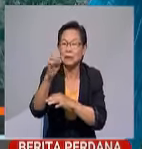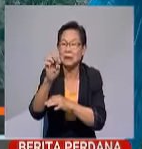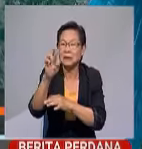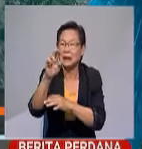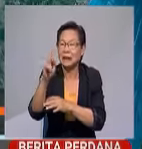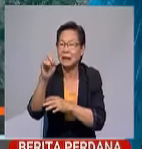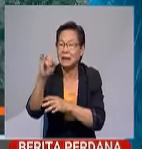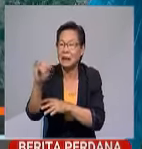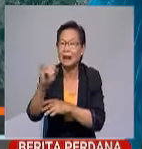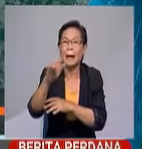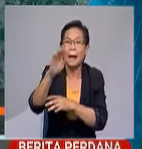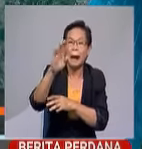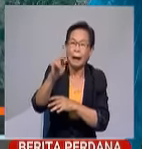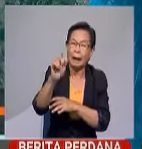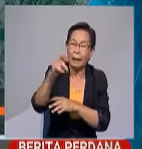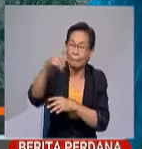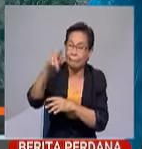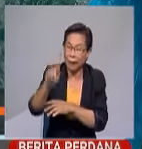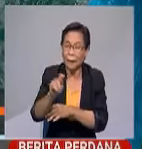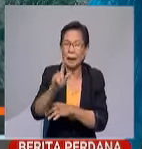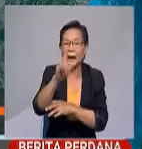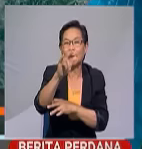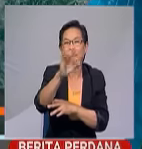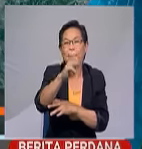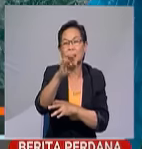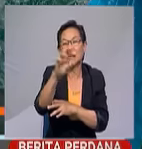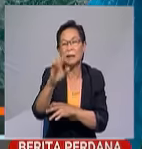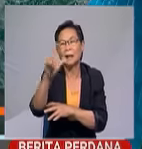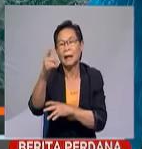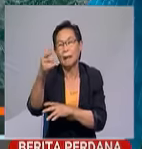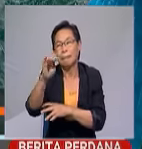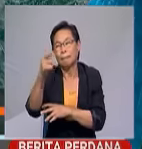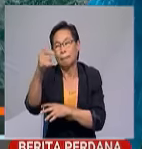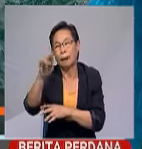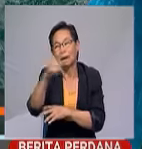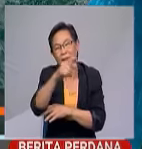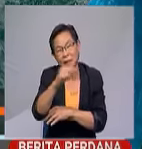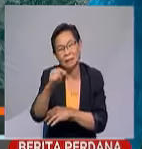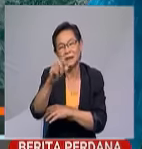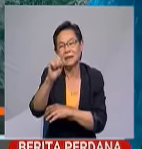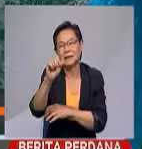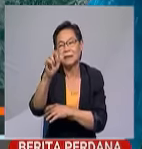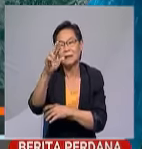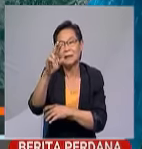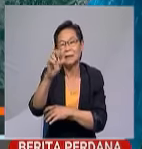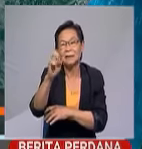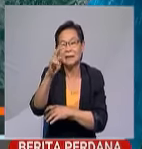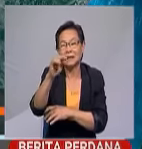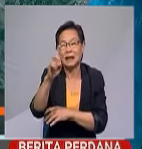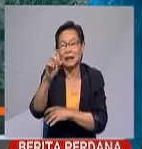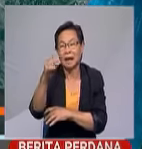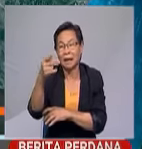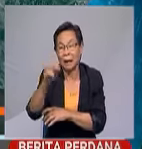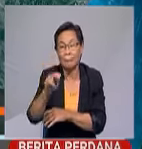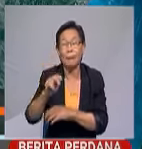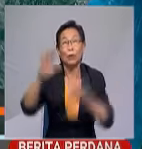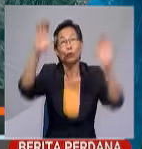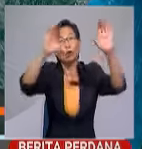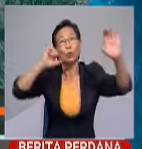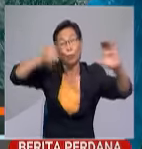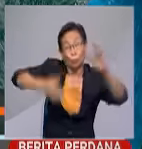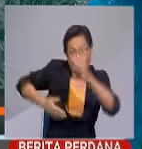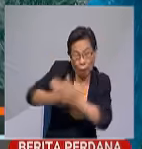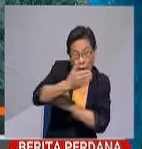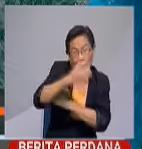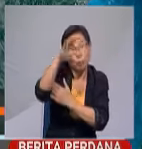pedalaman Kapit, Miri, Limbang dan juga pedalaman Sandakan. Bagi tinjauan cuaca keesokan pagi pula, Met Malaysia